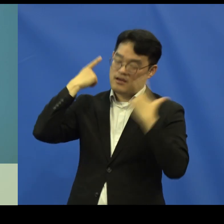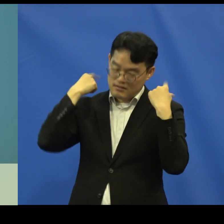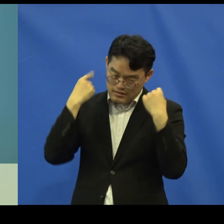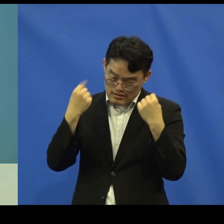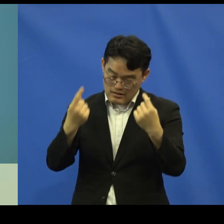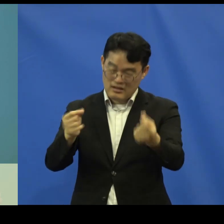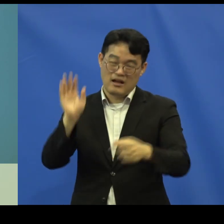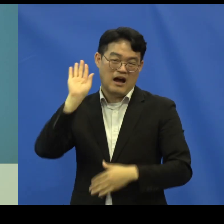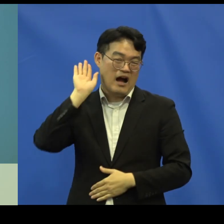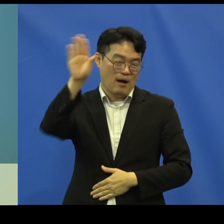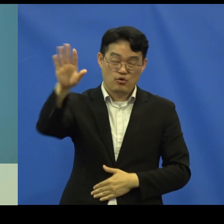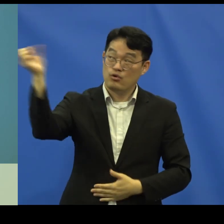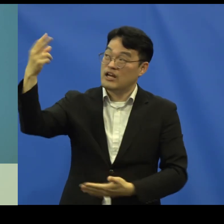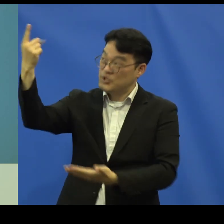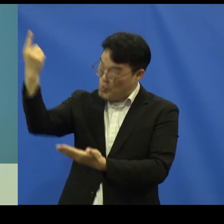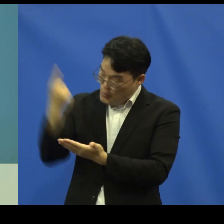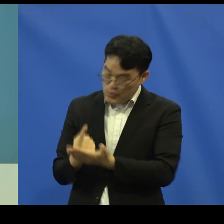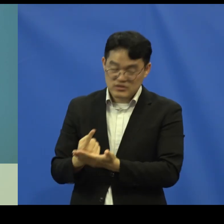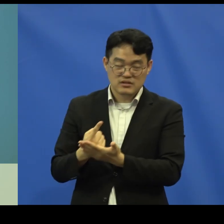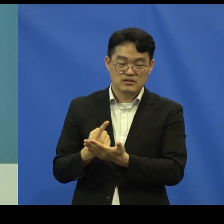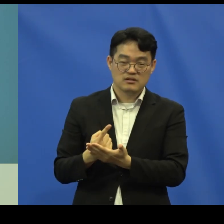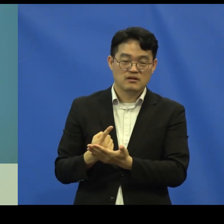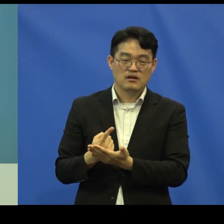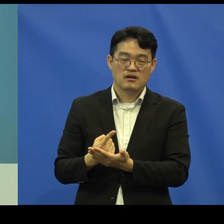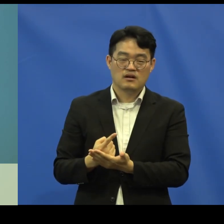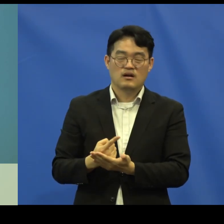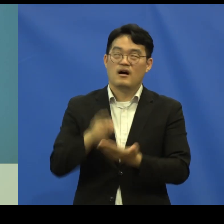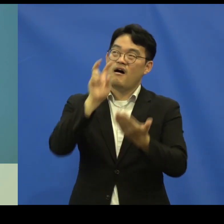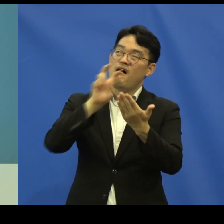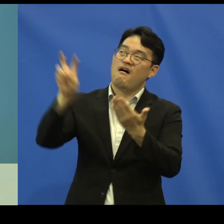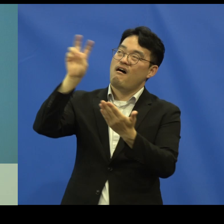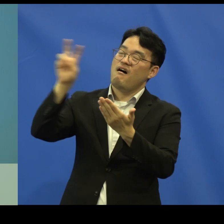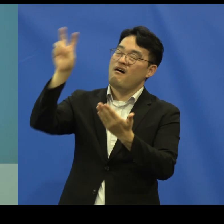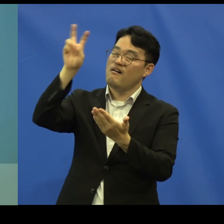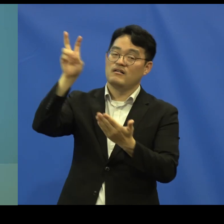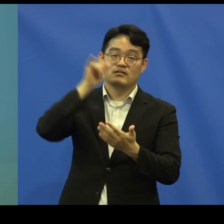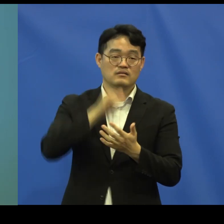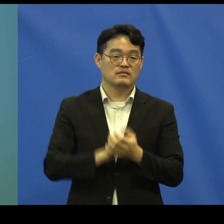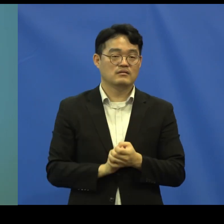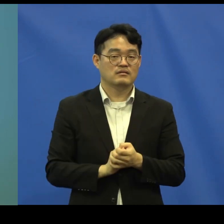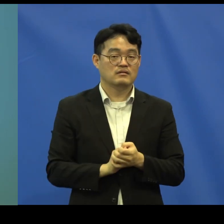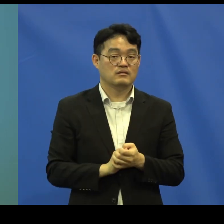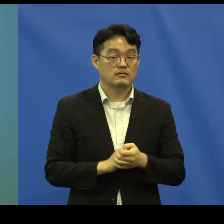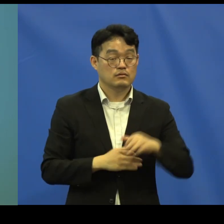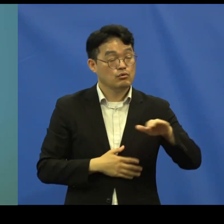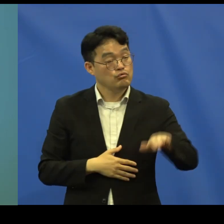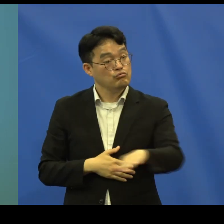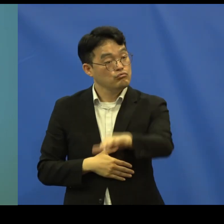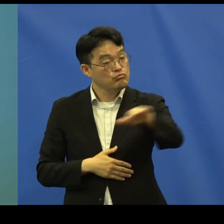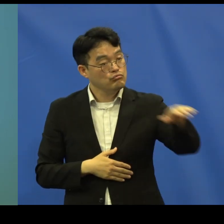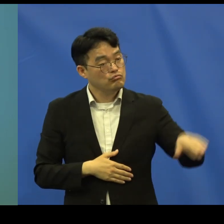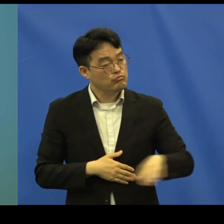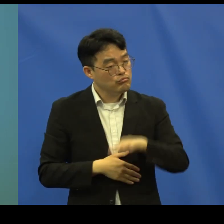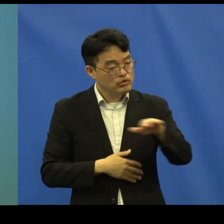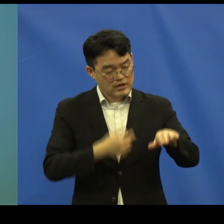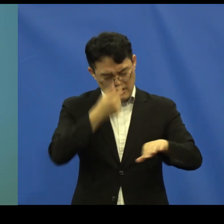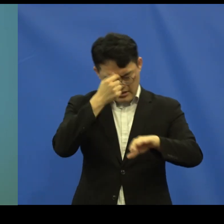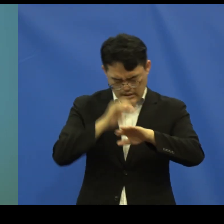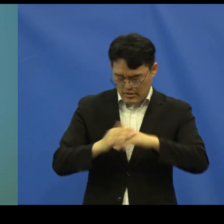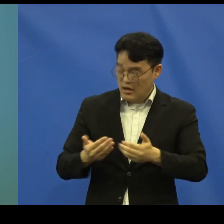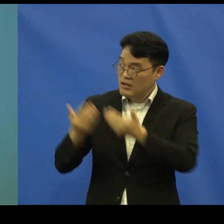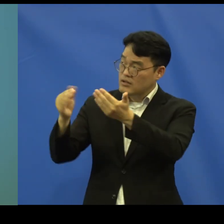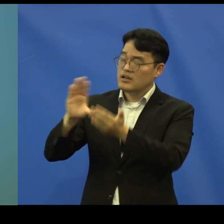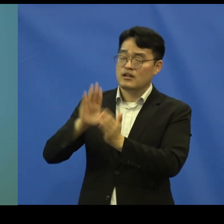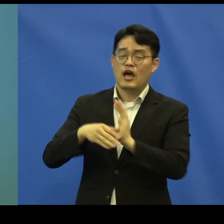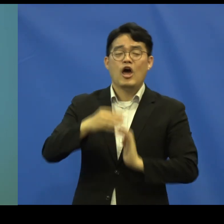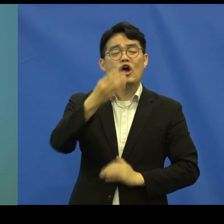오실리라. 자, 이렇게 우리의 경배의 대상이 누구인가를 최상급, 이 거룩하다 거룩하다 3번 하는